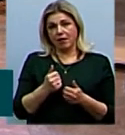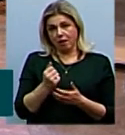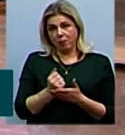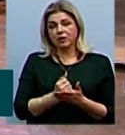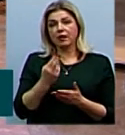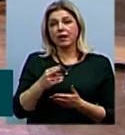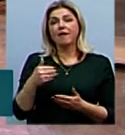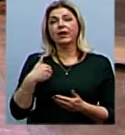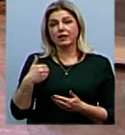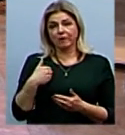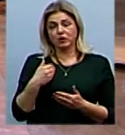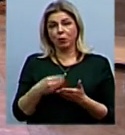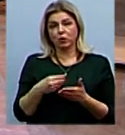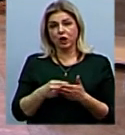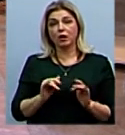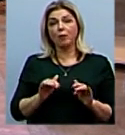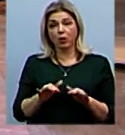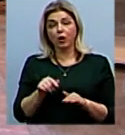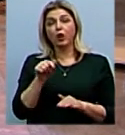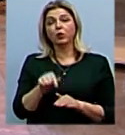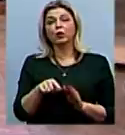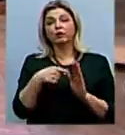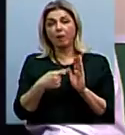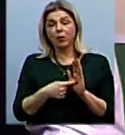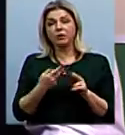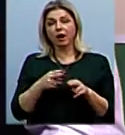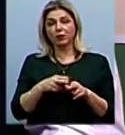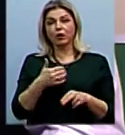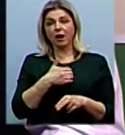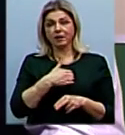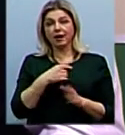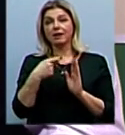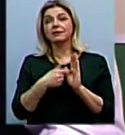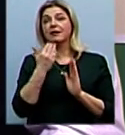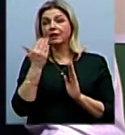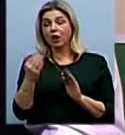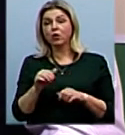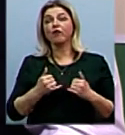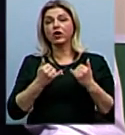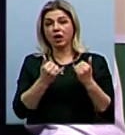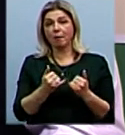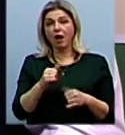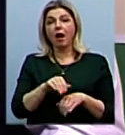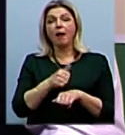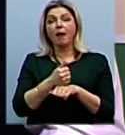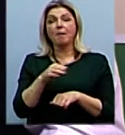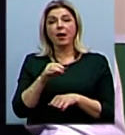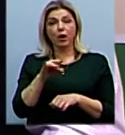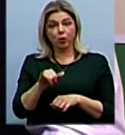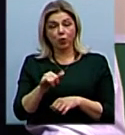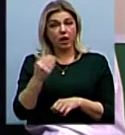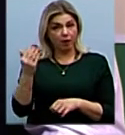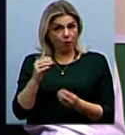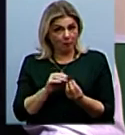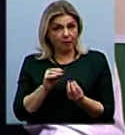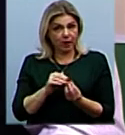эффективности бюджетного процесса. И тот вопрос, который я хотел задать уважаемому мэру, его по-прежнему